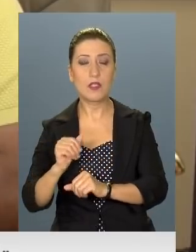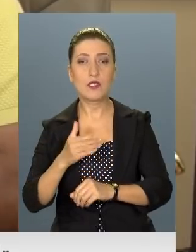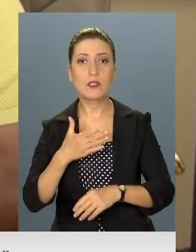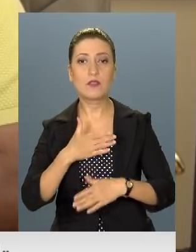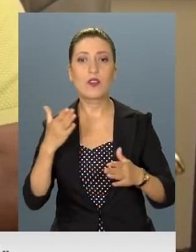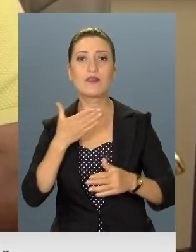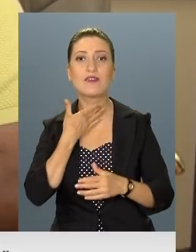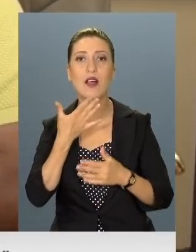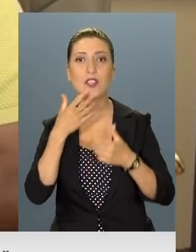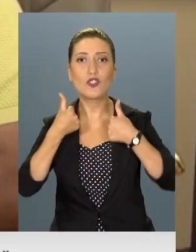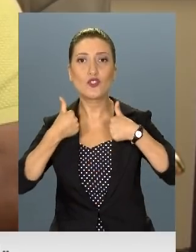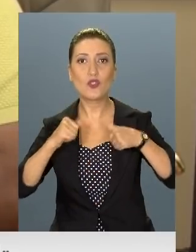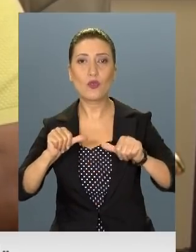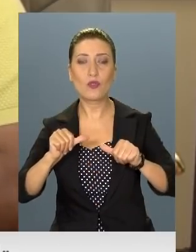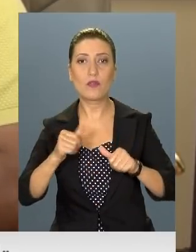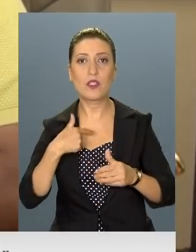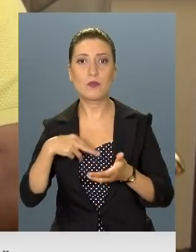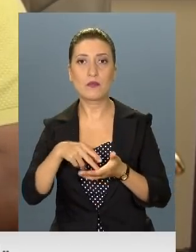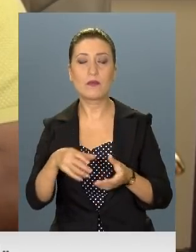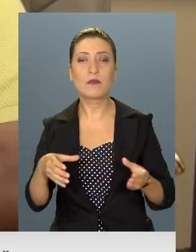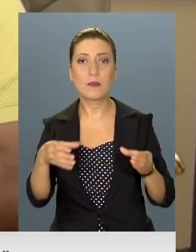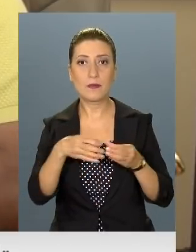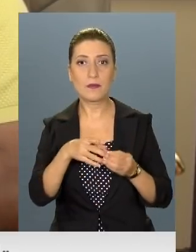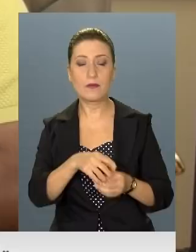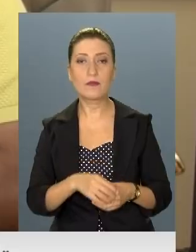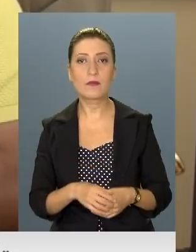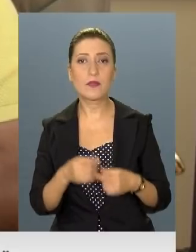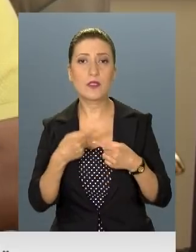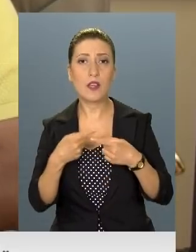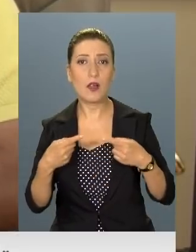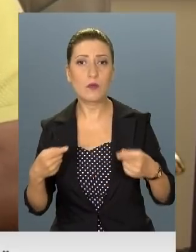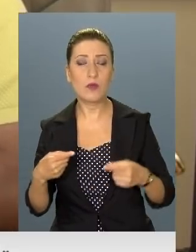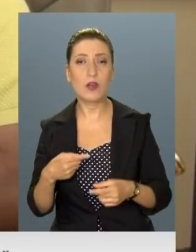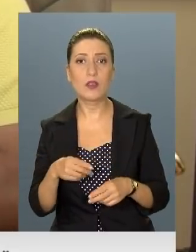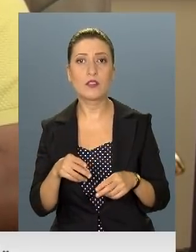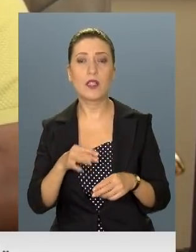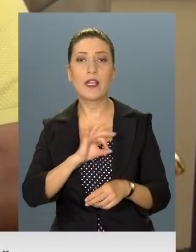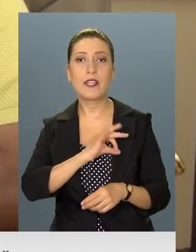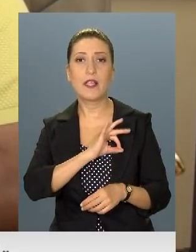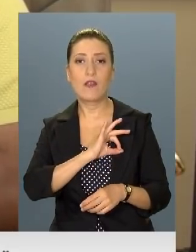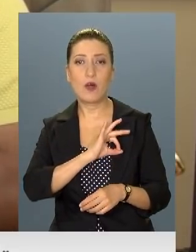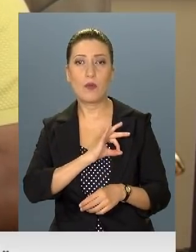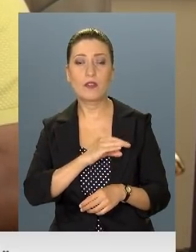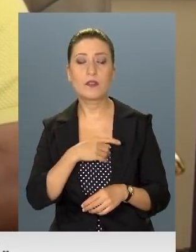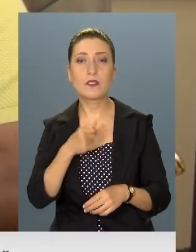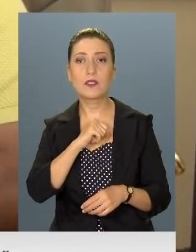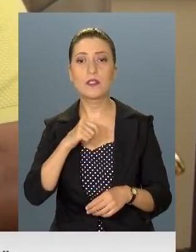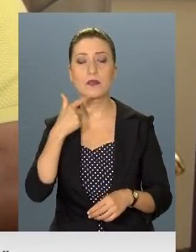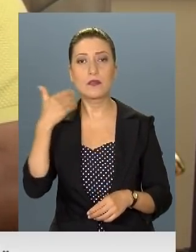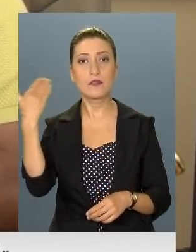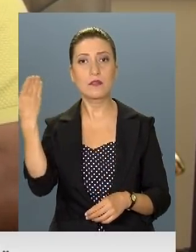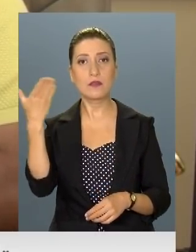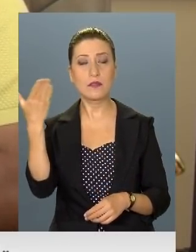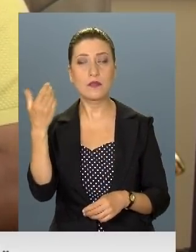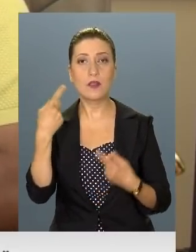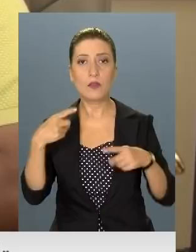կուսակցությունը, արդեն բազմաթիվ ճակերտավոր իրավաբան պատգամավորների շուրջերից հնչում են տեսակետներ